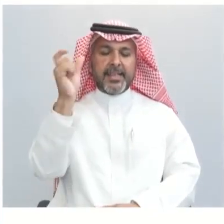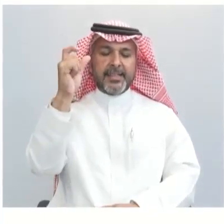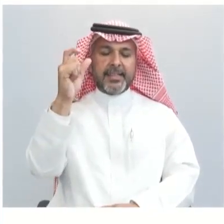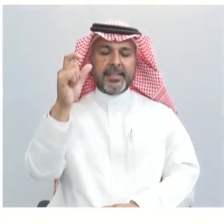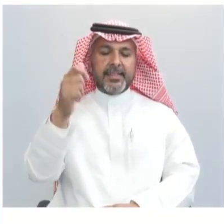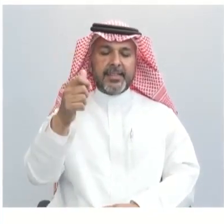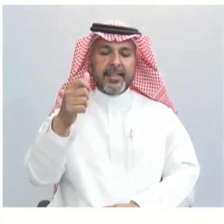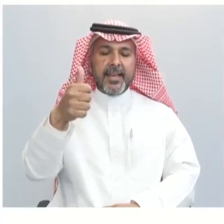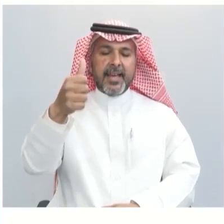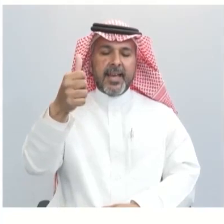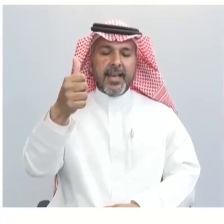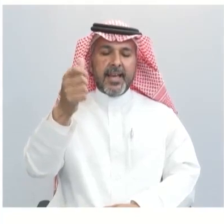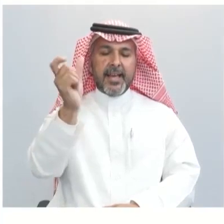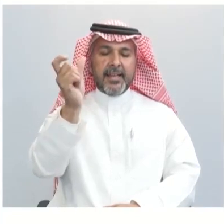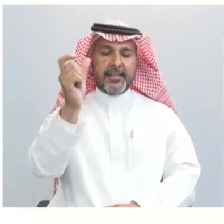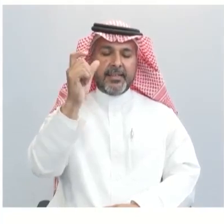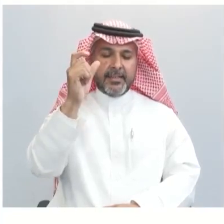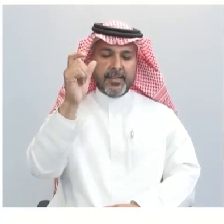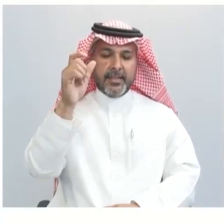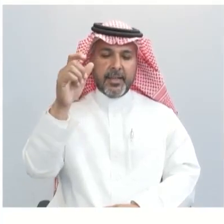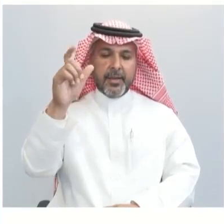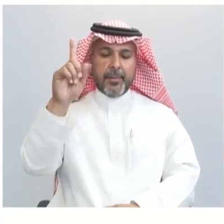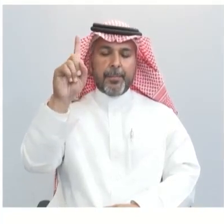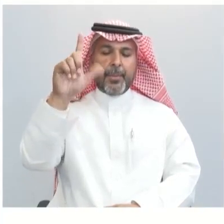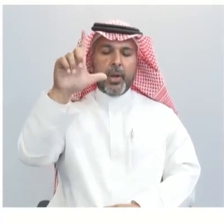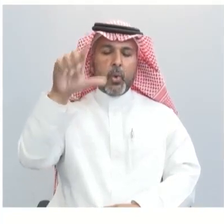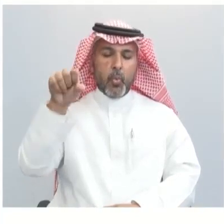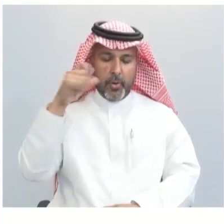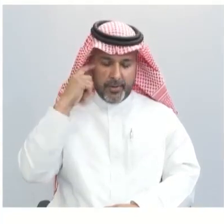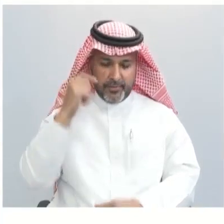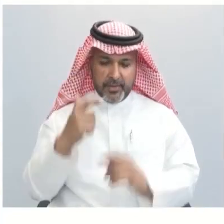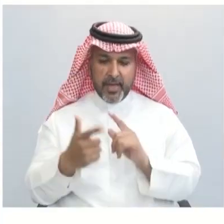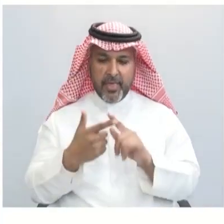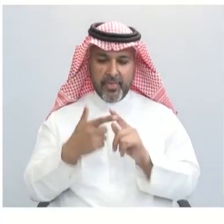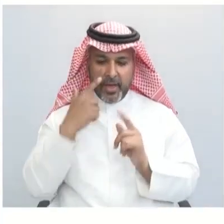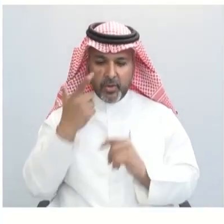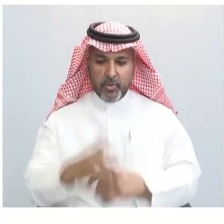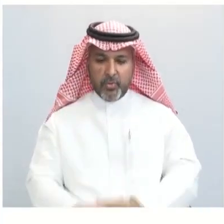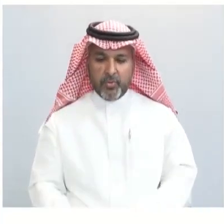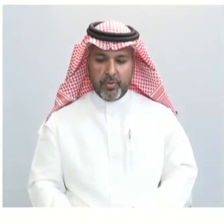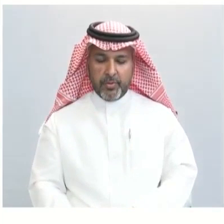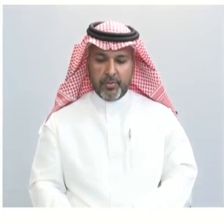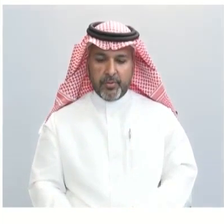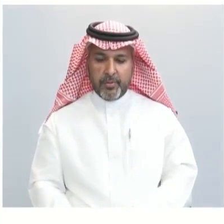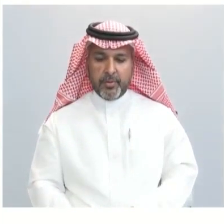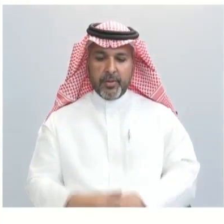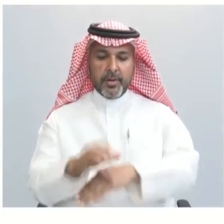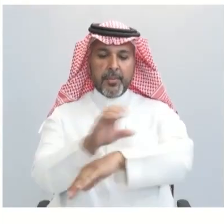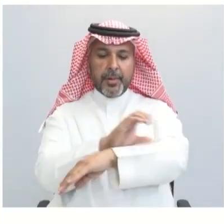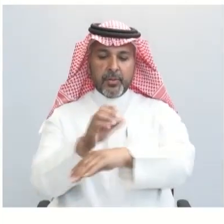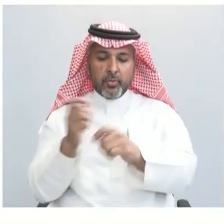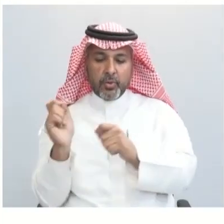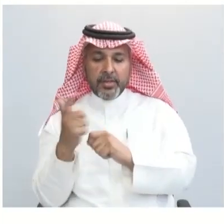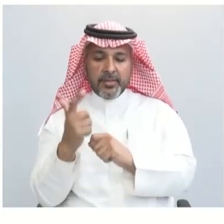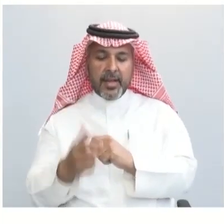بلو. 2، إذا كنت تفضل برمجة رسائل البريد الإلكتروني من البداية، يمكنك استخدام ألف الميل تشيمب وباء